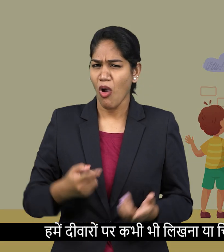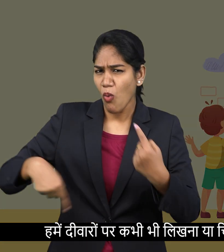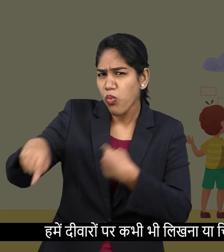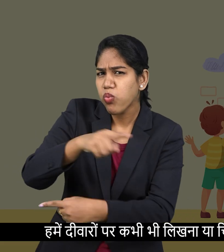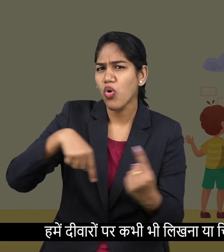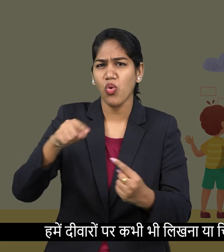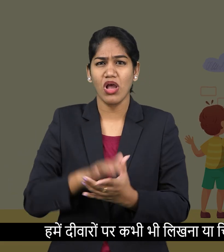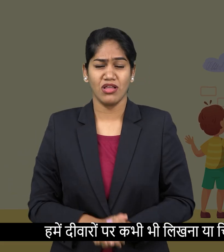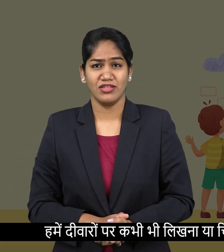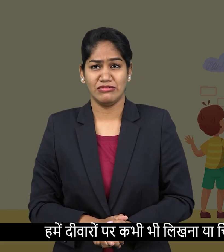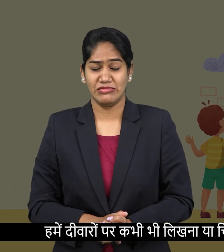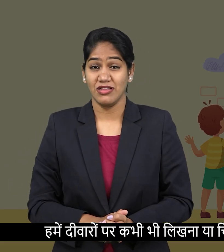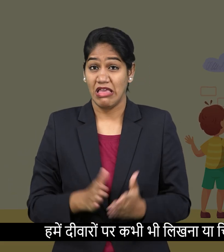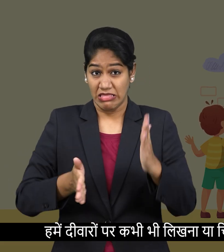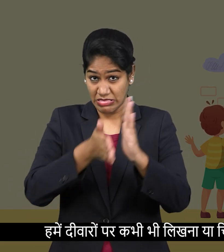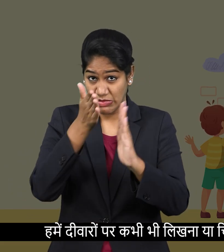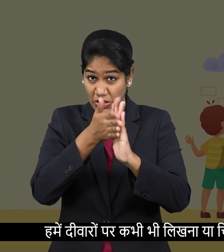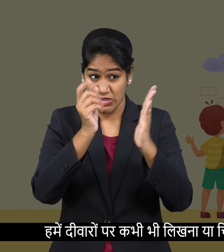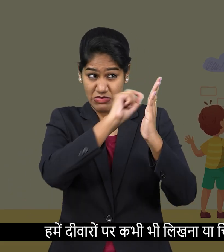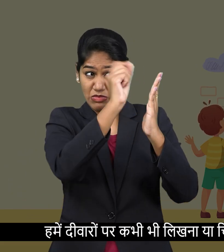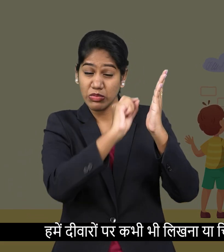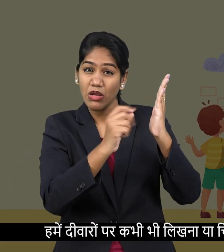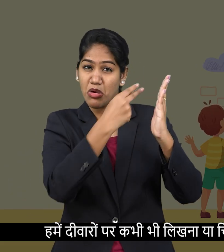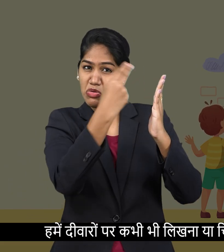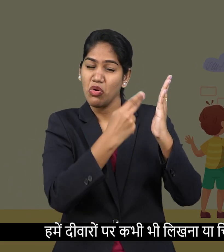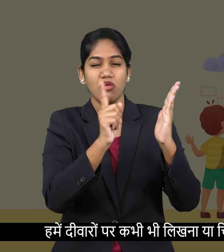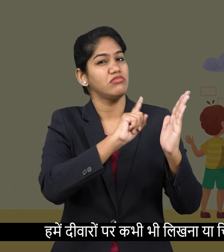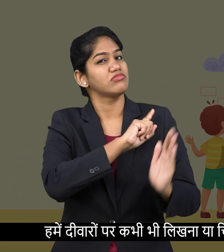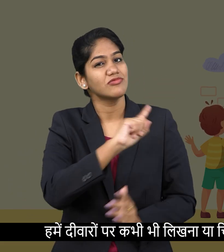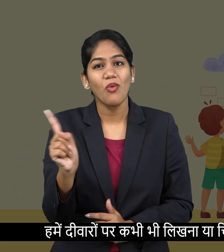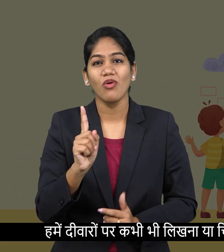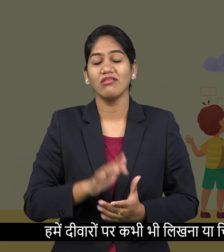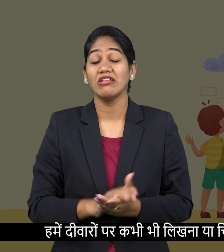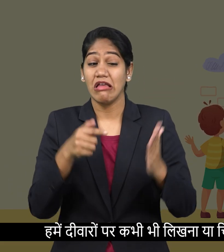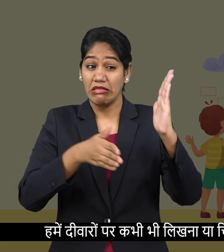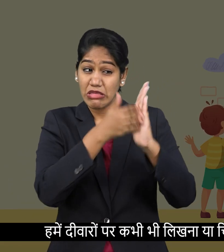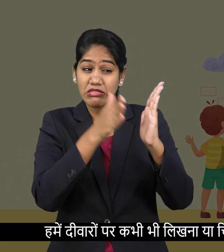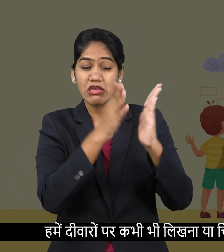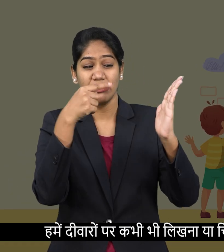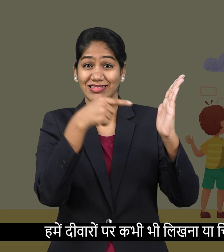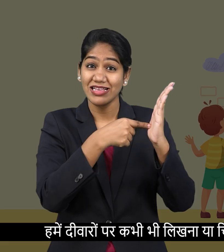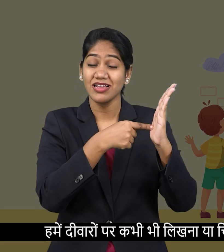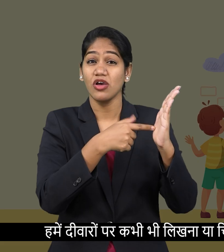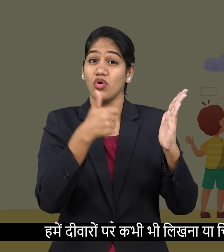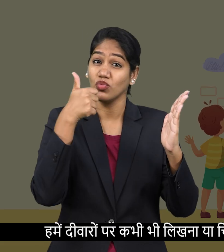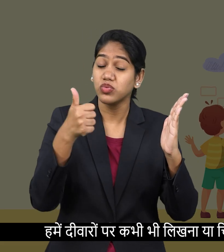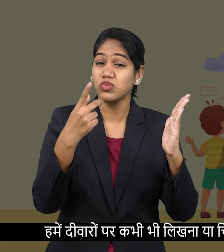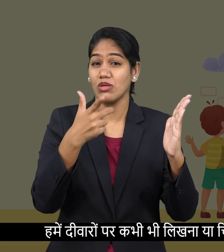हमें दीवारों पर कभी भी लिखना या चित्र नहीं बनाना चाहिए ताकि वे सुंदर और साफ दिखे।